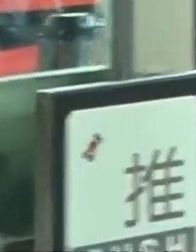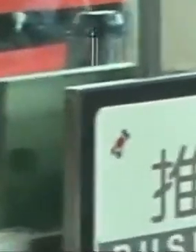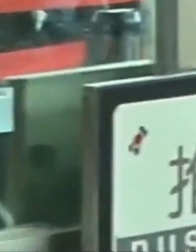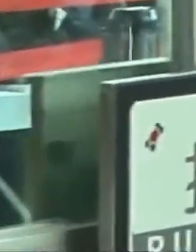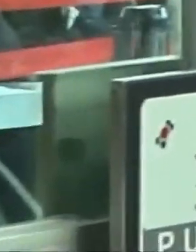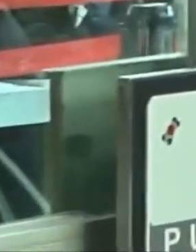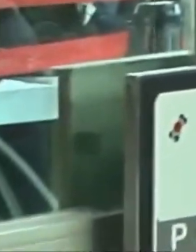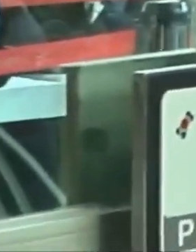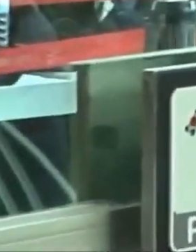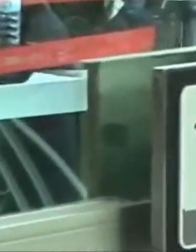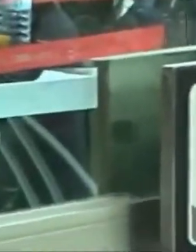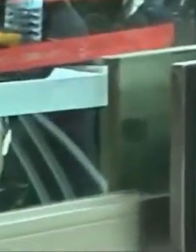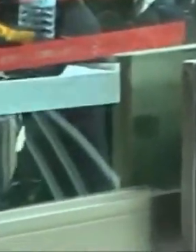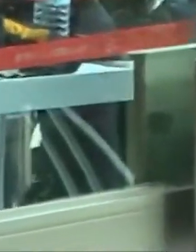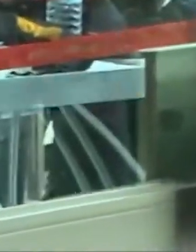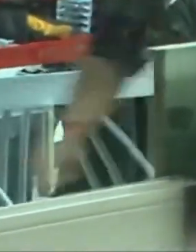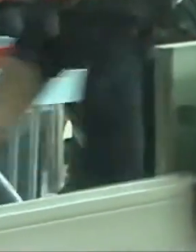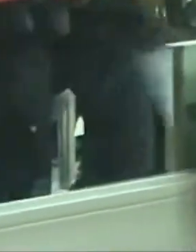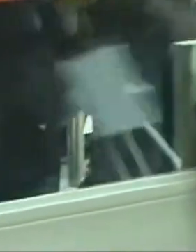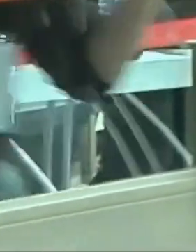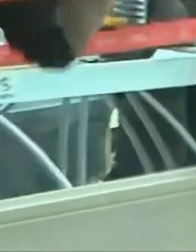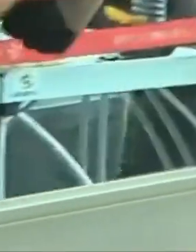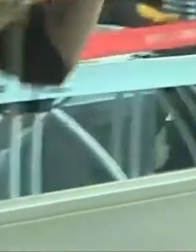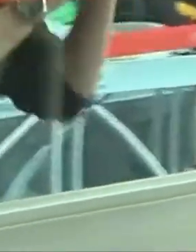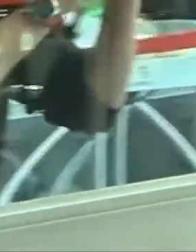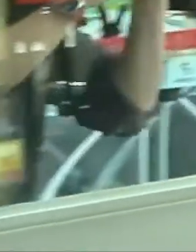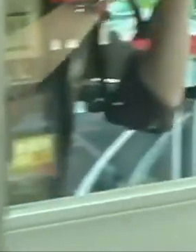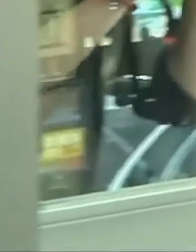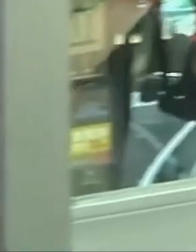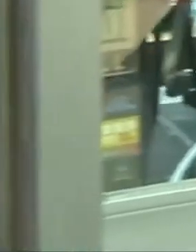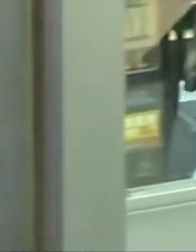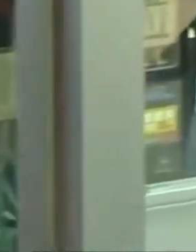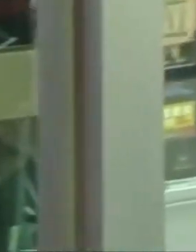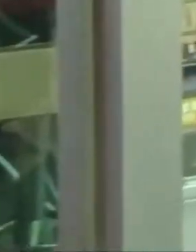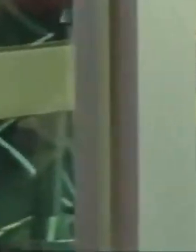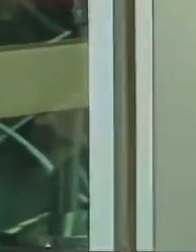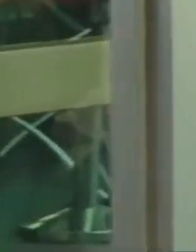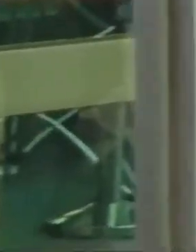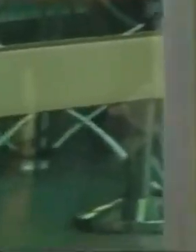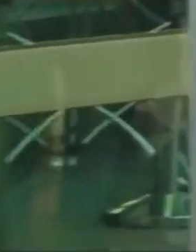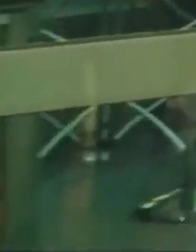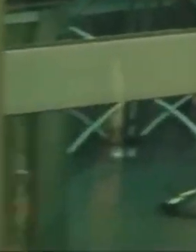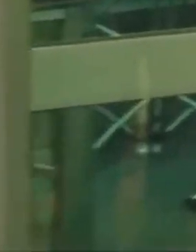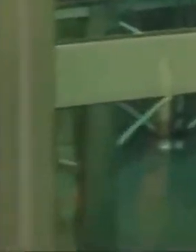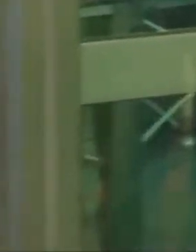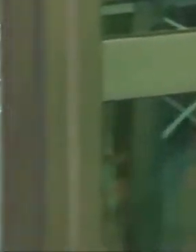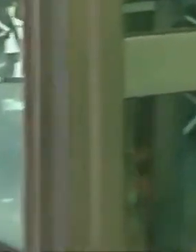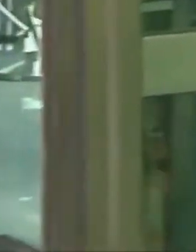Thank you.